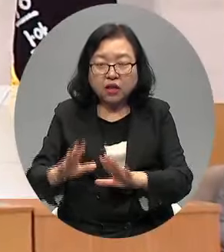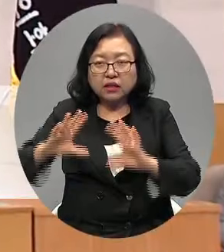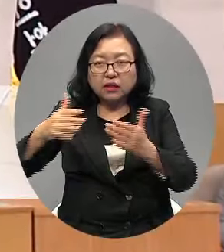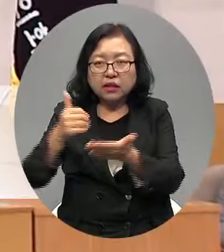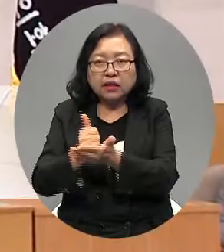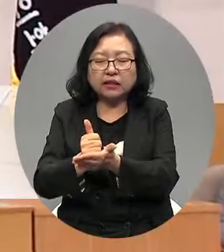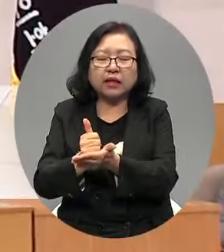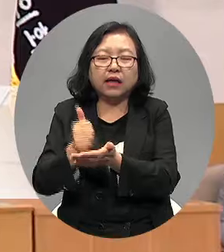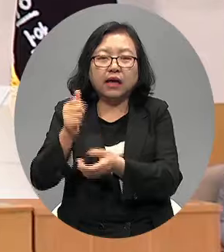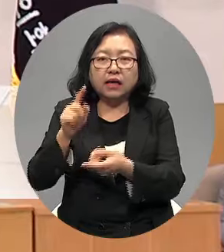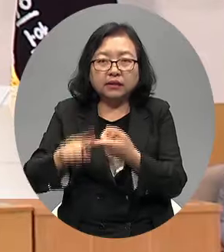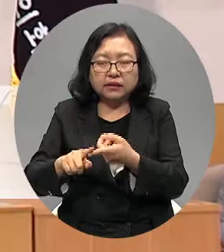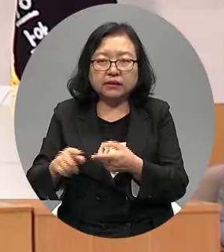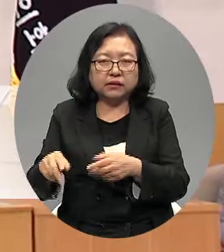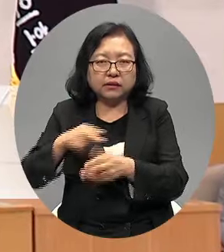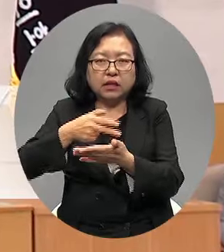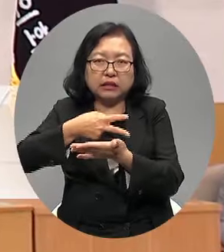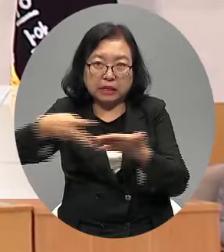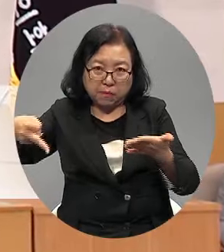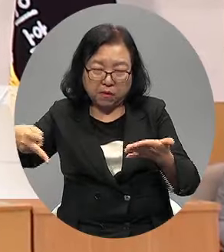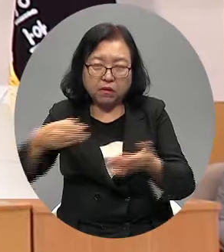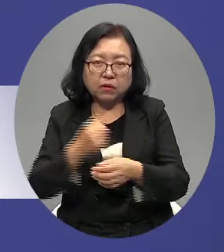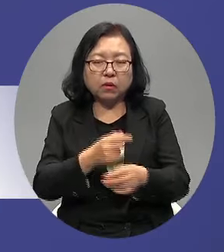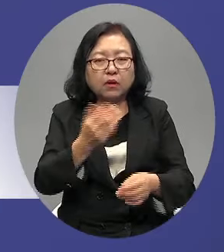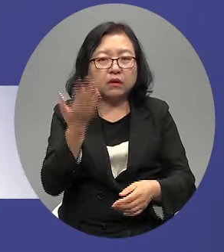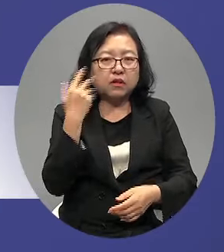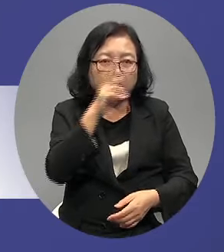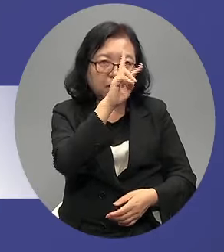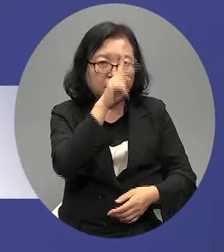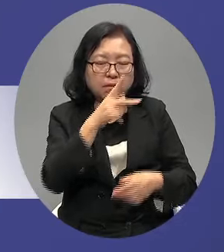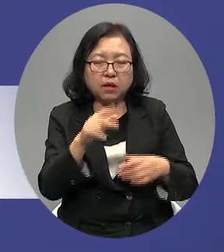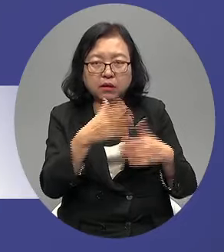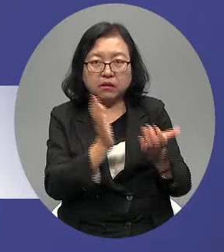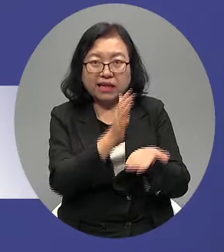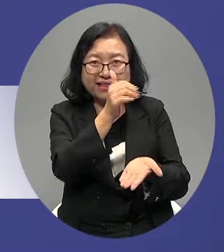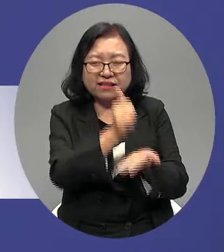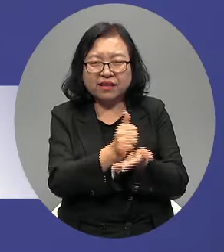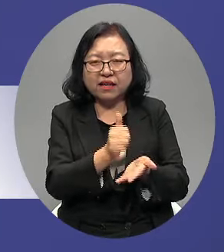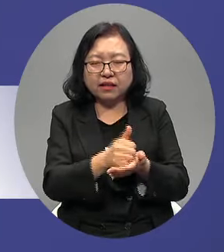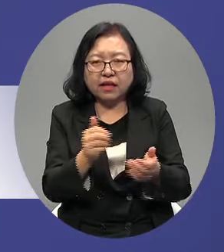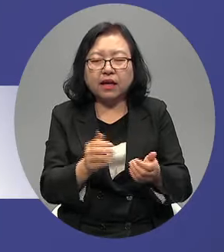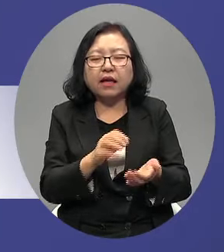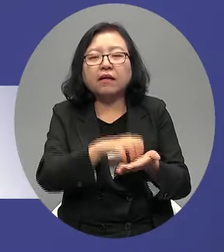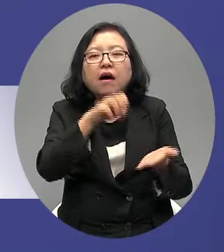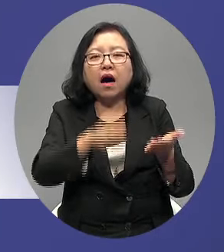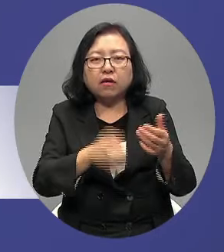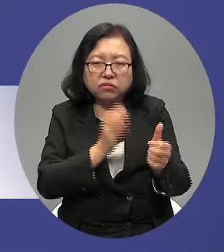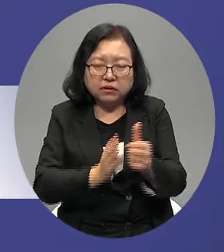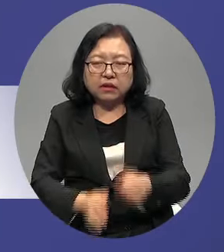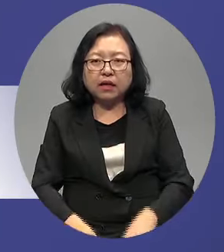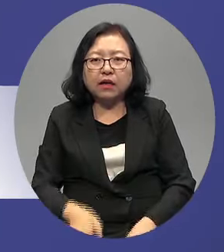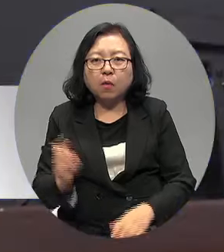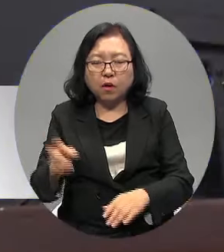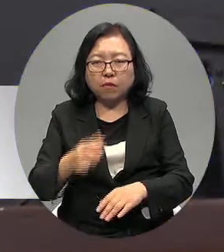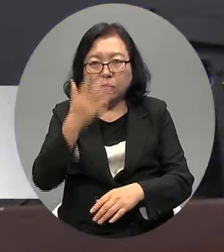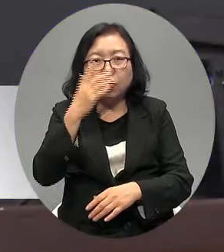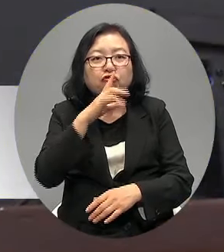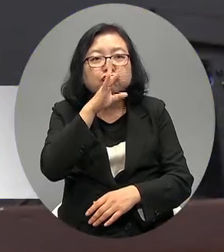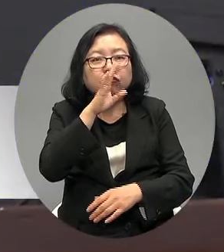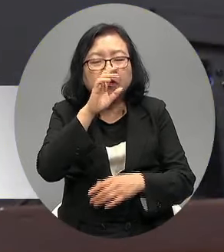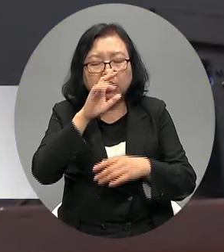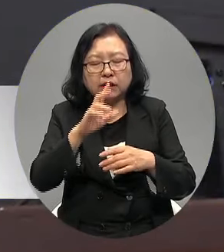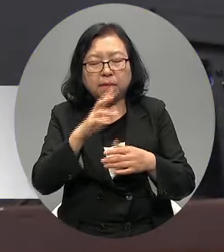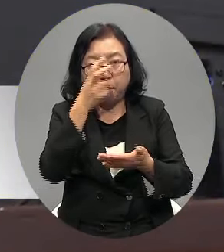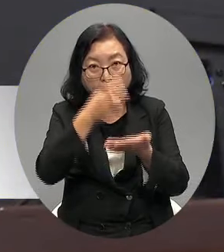전 의장에게 탈당을 권유했습니다. 윤리위원회는 중앙당 지침과 당헌 당규에 따라 이같이